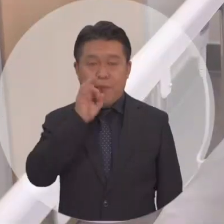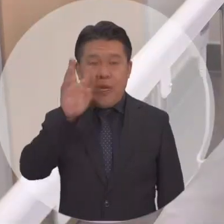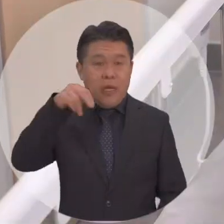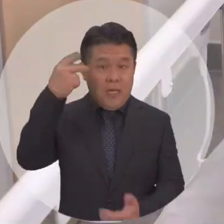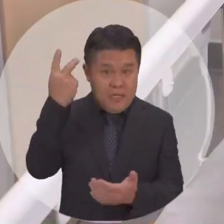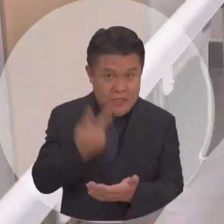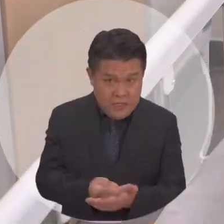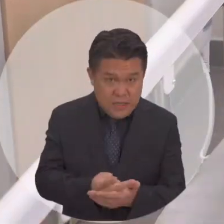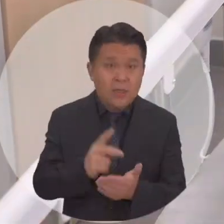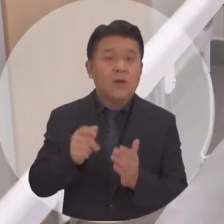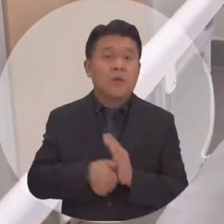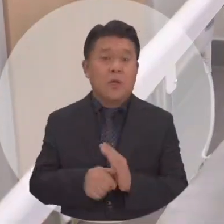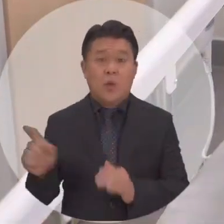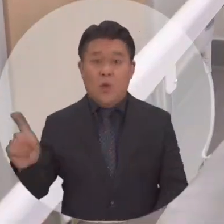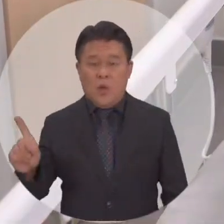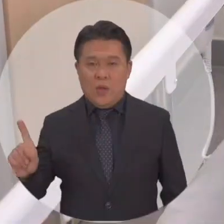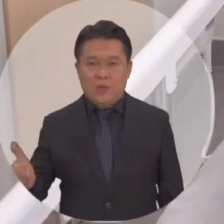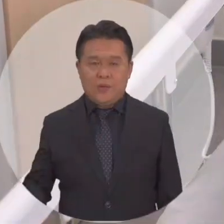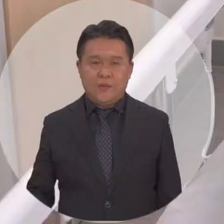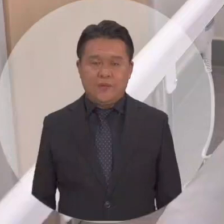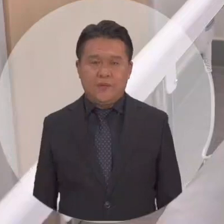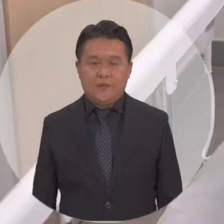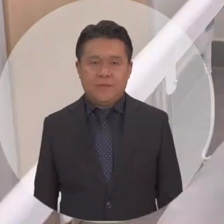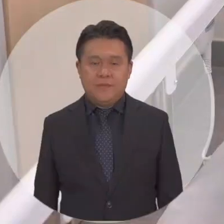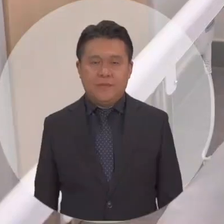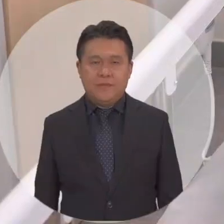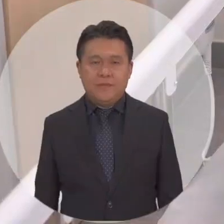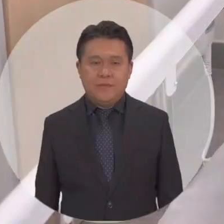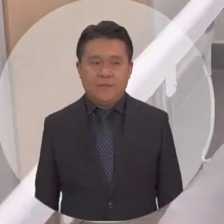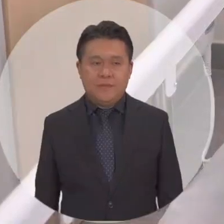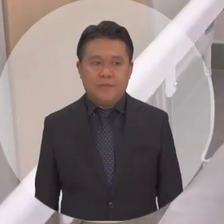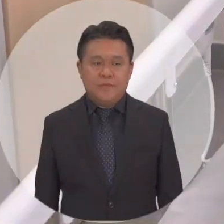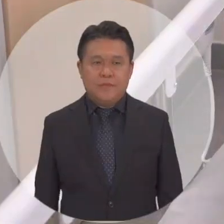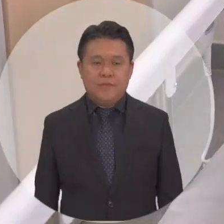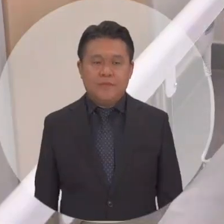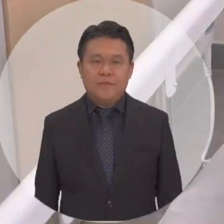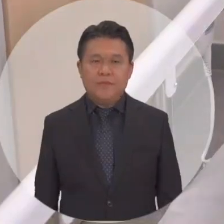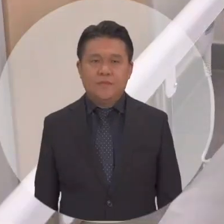실신으로 갑자기 의식을 잃은 경우 대응 방법입니다.